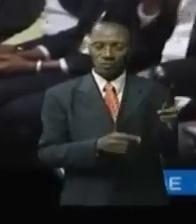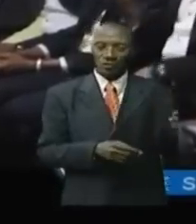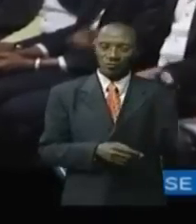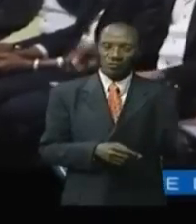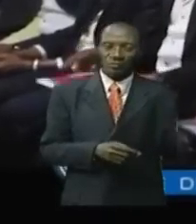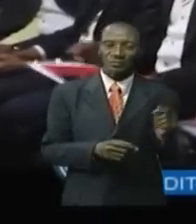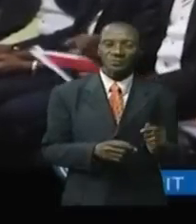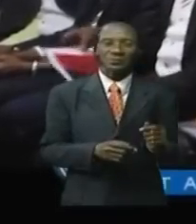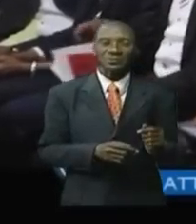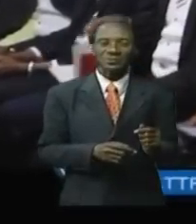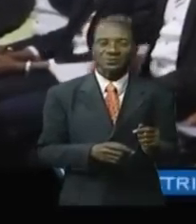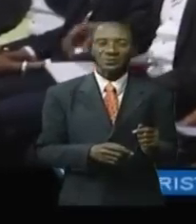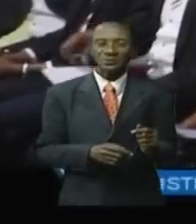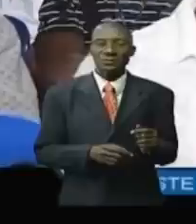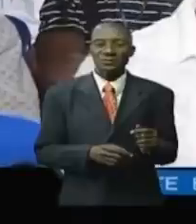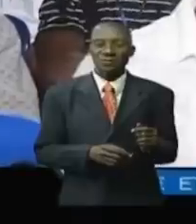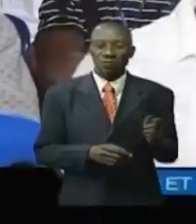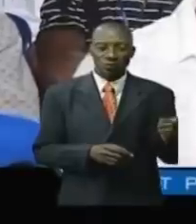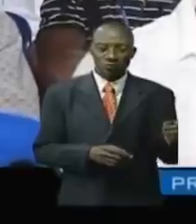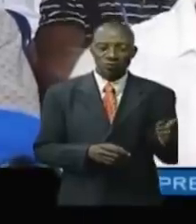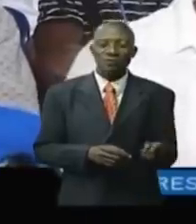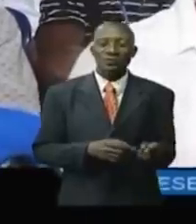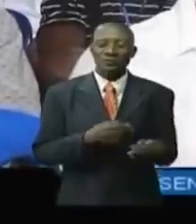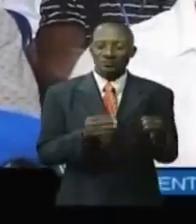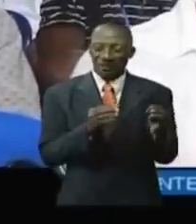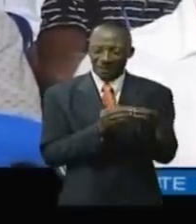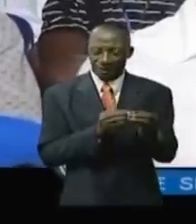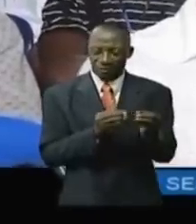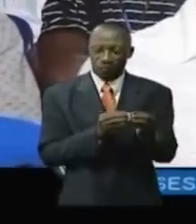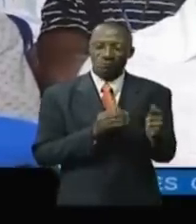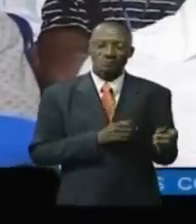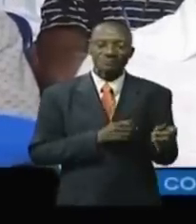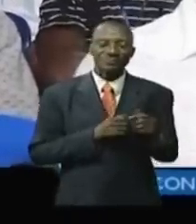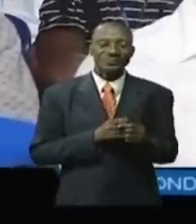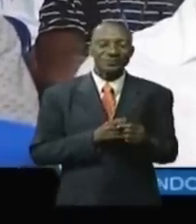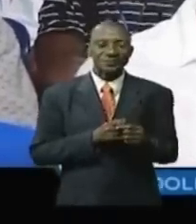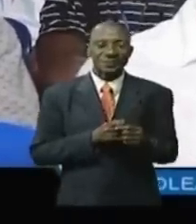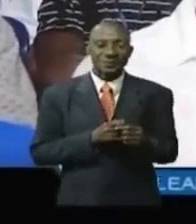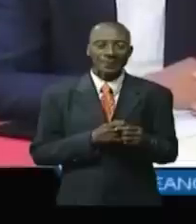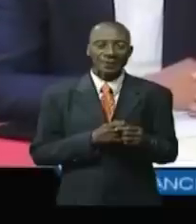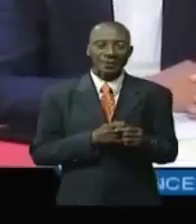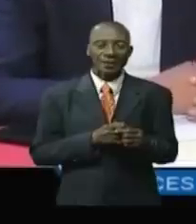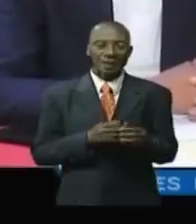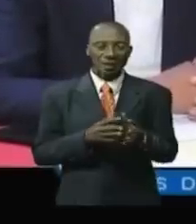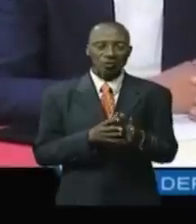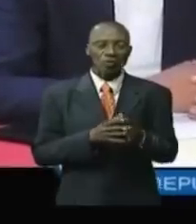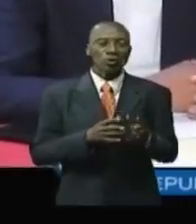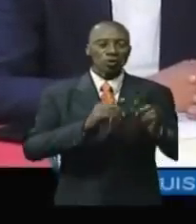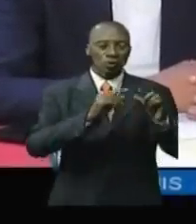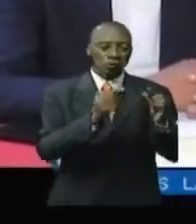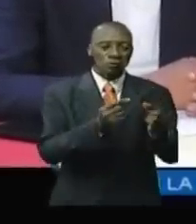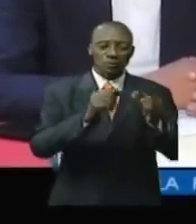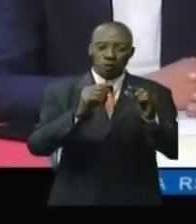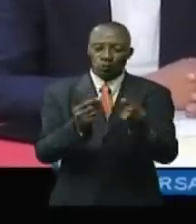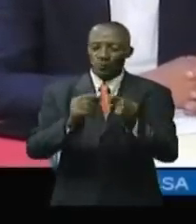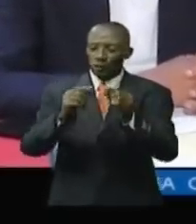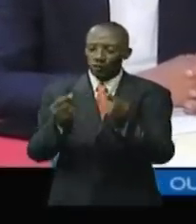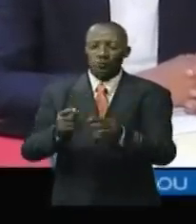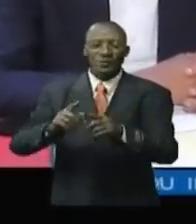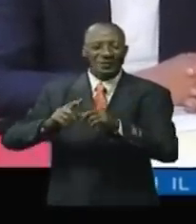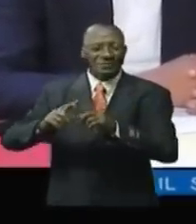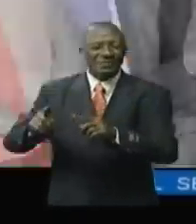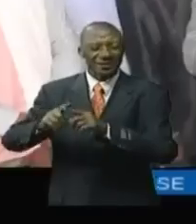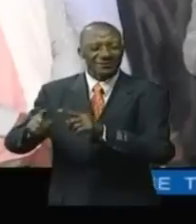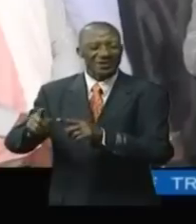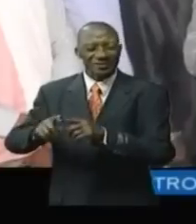Connie Asbel. À l'issue de cette rencontre qui a connu la présence de toutes les catégories sociales, une déclaration